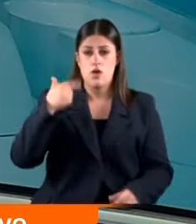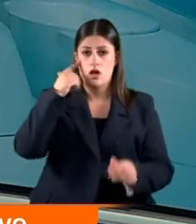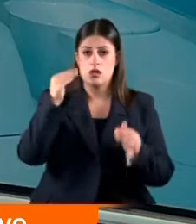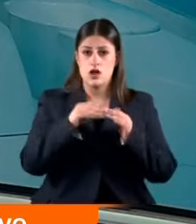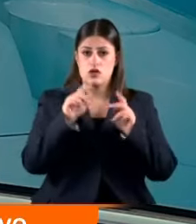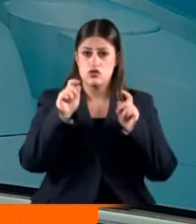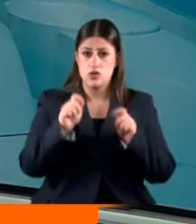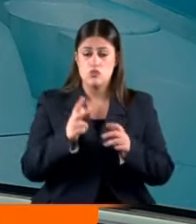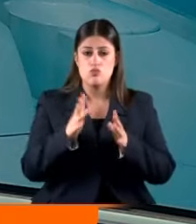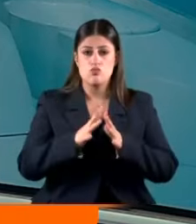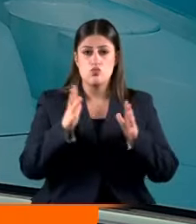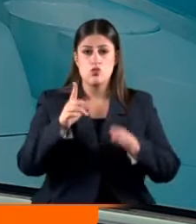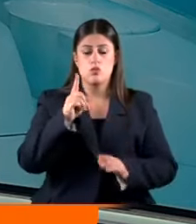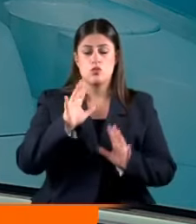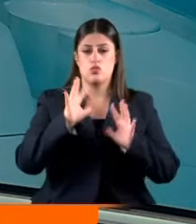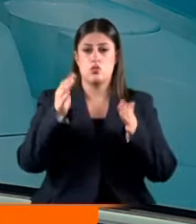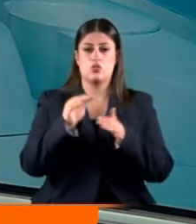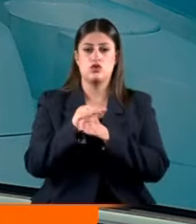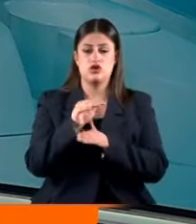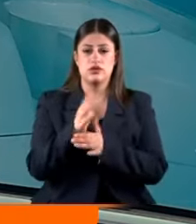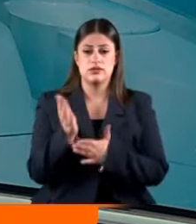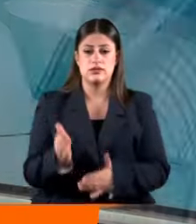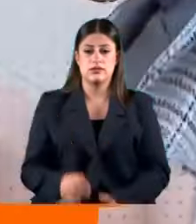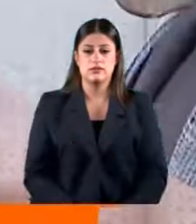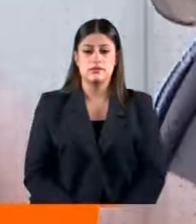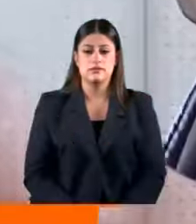anlaştı ve büyük bir şok daha yaşadı.